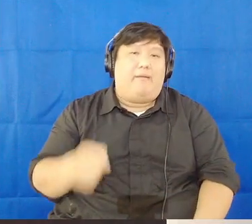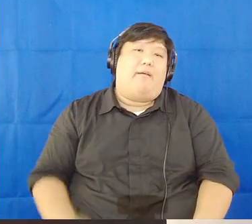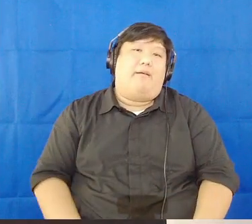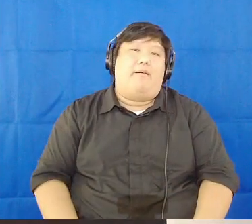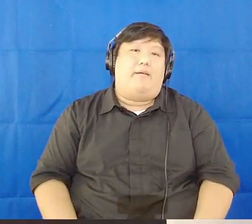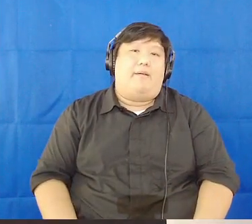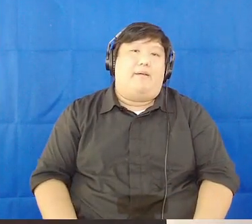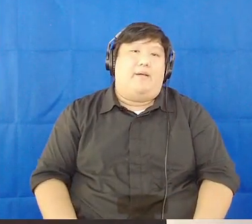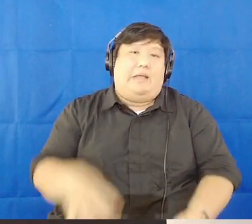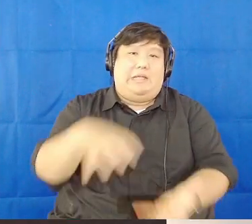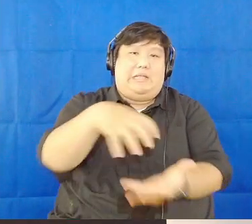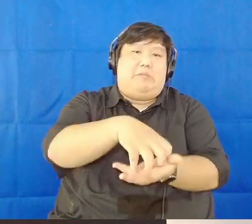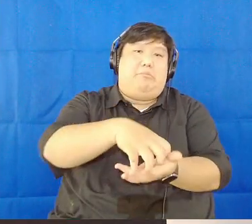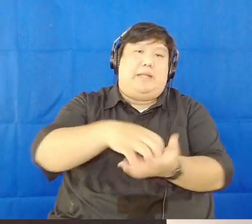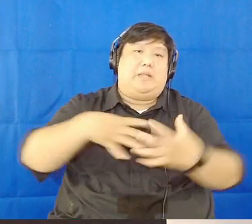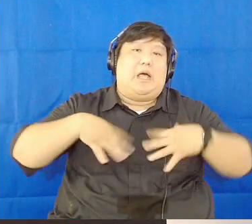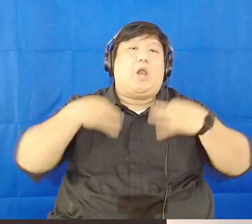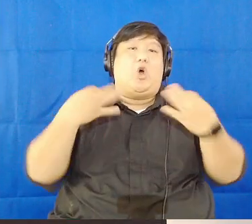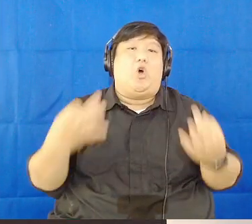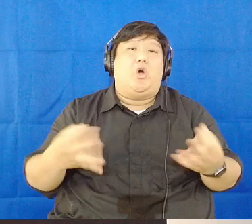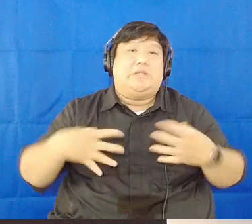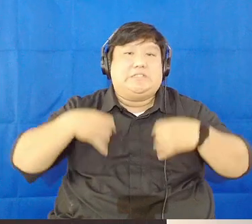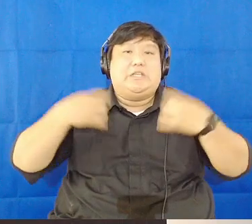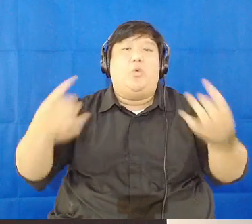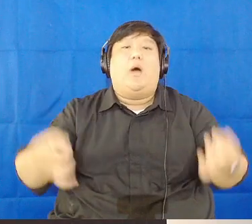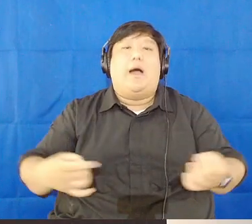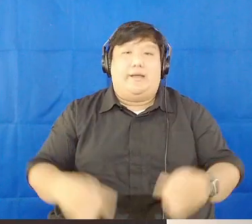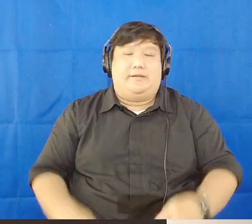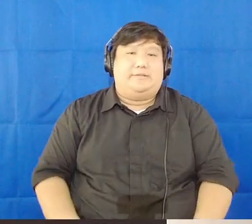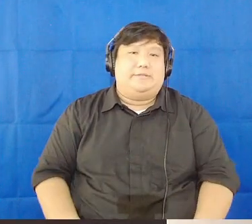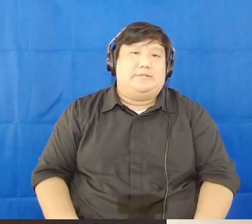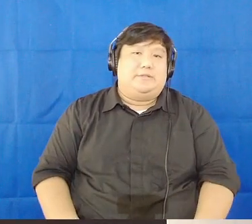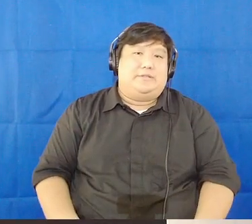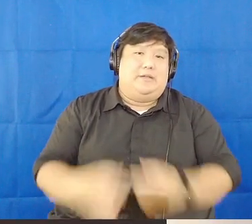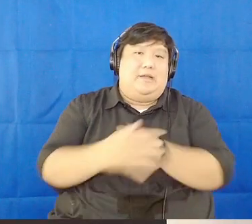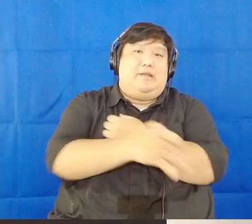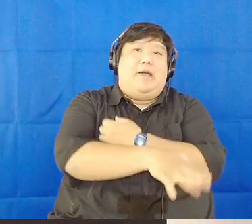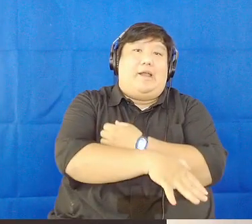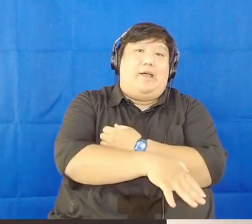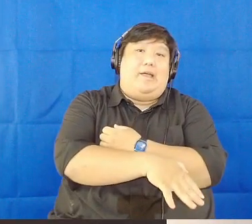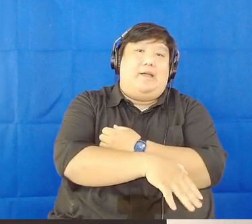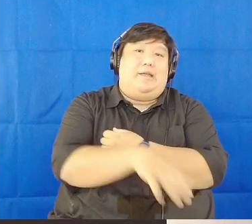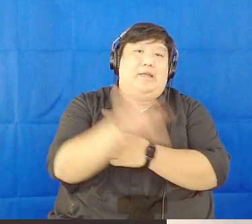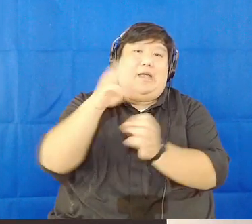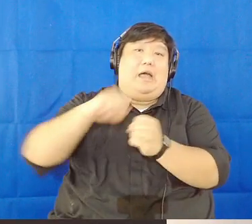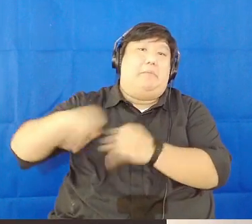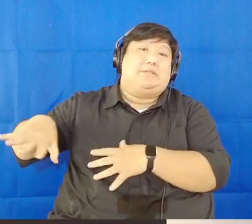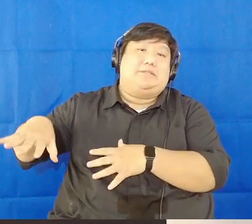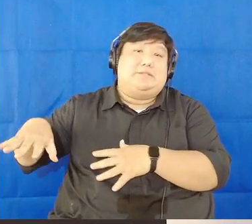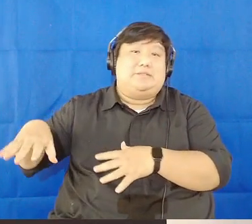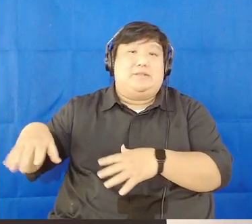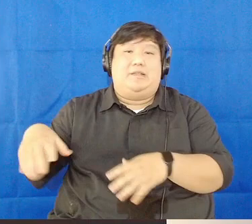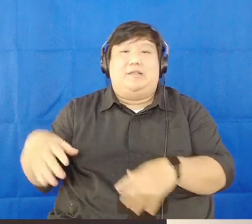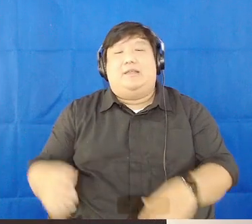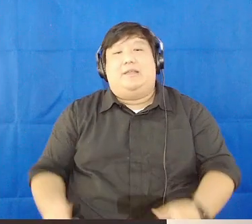itu tempat nyawa ada. Maka kalau orang sudah kehabisan darah, nyawanya juga tidak ada kan ya.